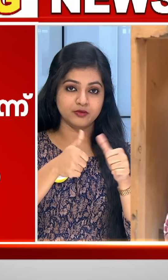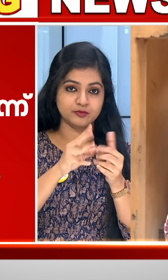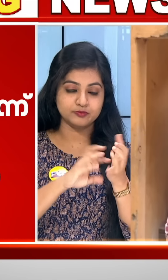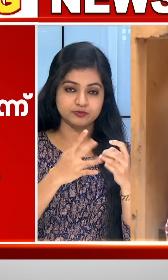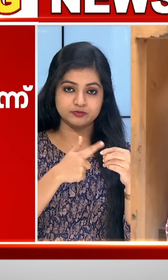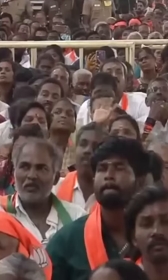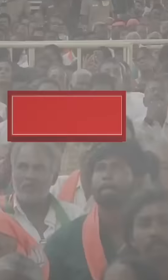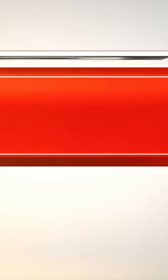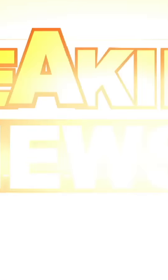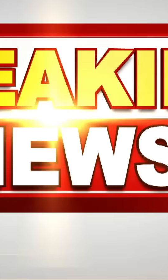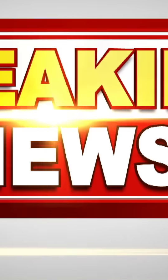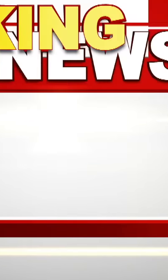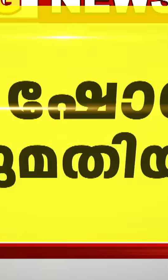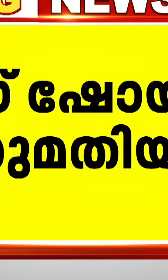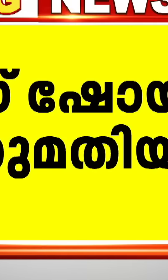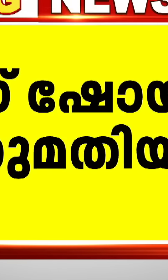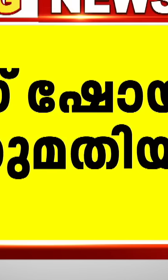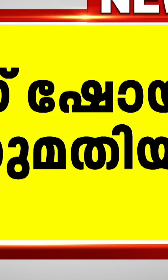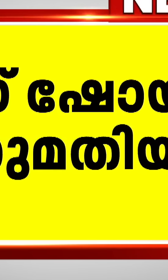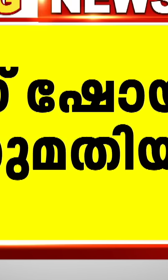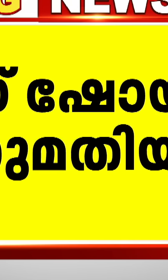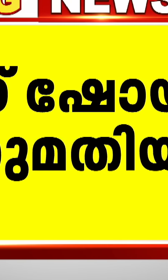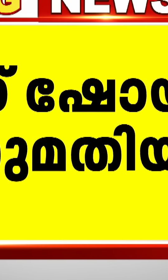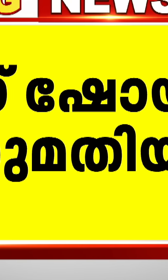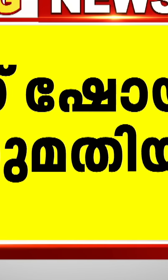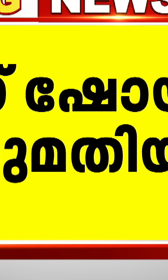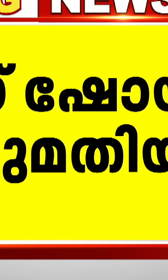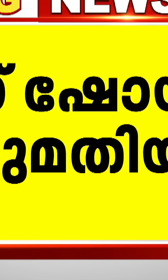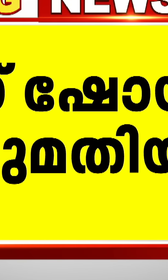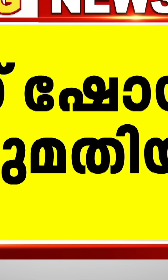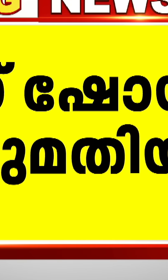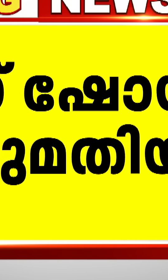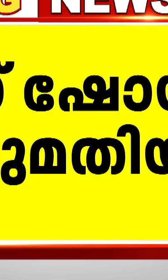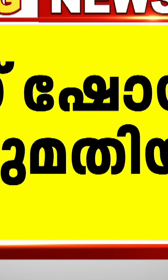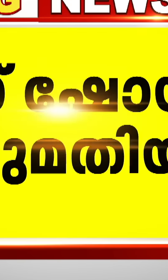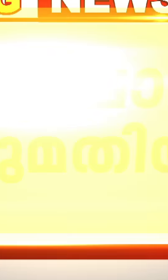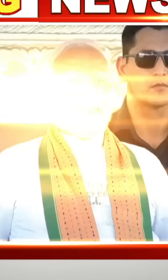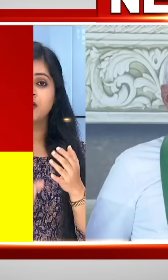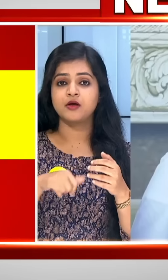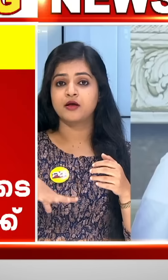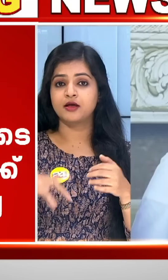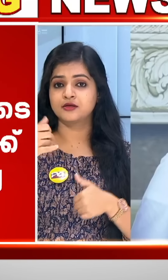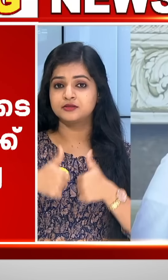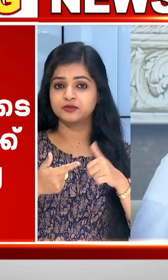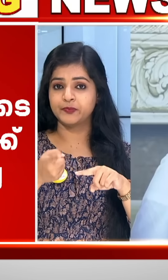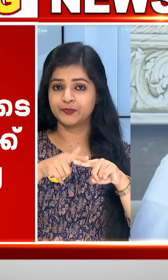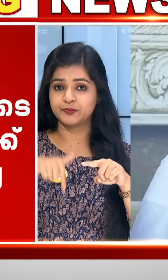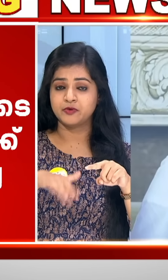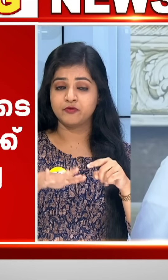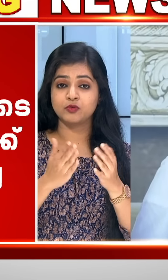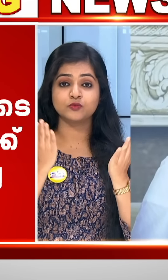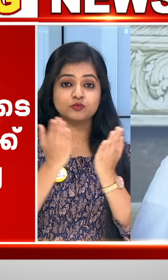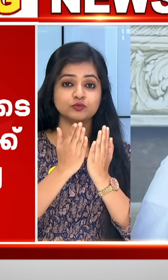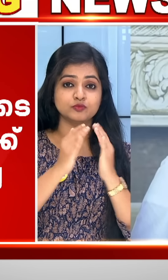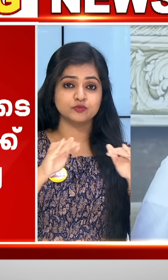മേഖലയാണ് സ്ഫോടനം നടന്ന മേഖലയാണ് അതാണ് ഏറ്റവും പ്രധാനമായി പറയുന്ന ഒരു കാര്യം മറ്റൊന്ന് പൊതു പരീക്ഷ നടക്കുന്ന സമയമാണ് അപ്പോൾ അതുകൊണ്ട് ആളുകൾക്ക് വിദ്യാർത്ഥികൾക്ക്